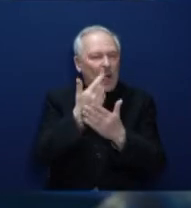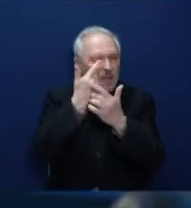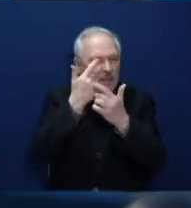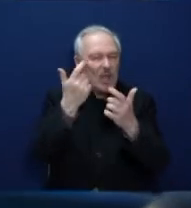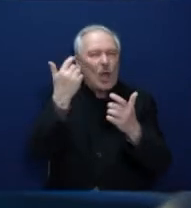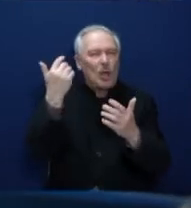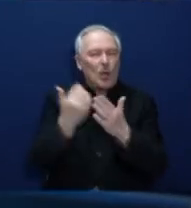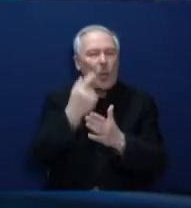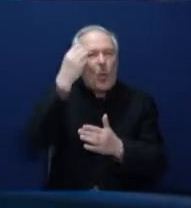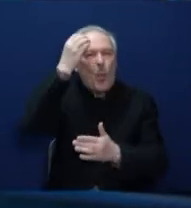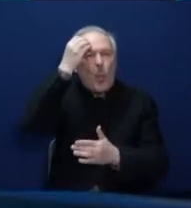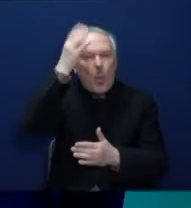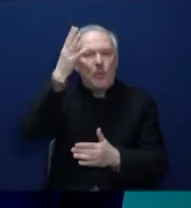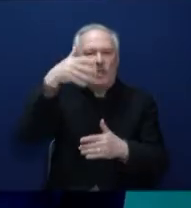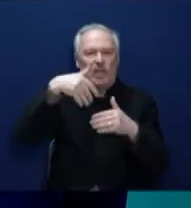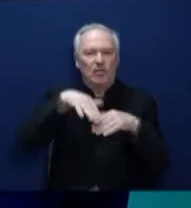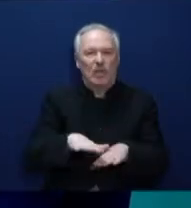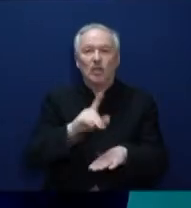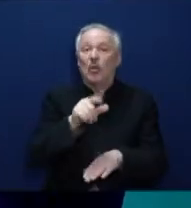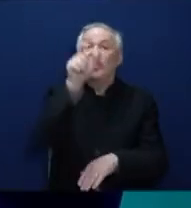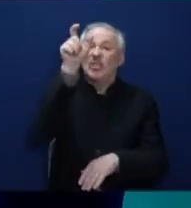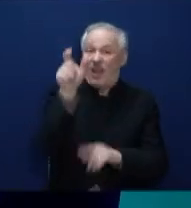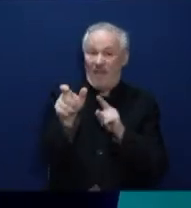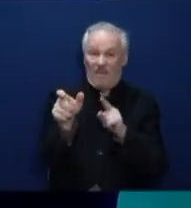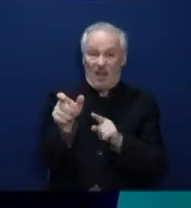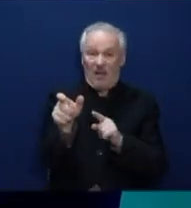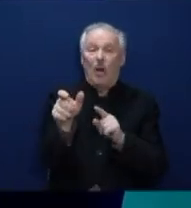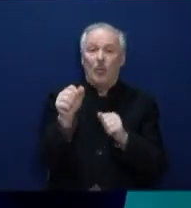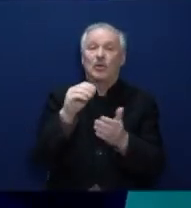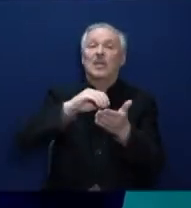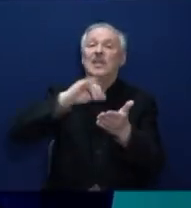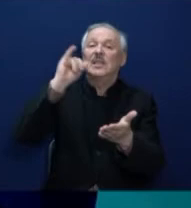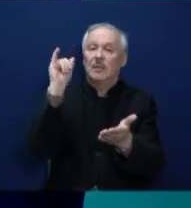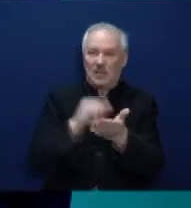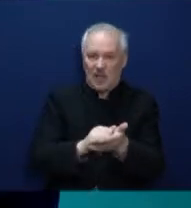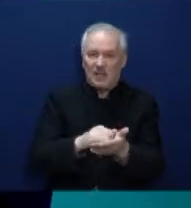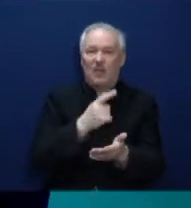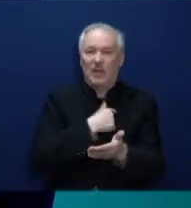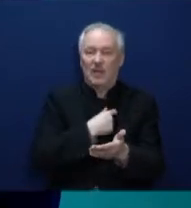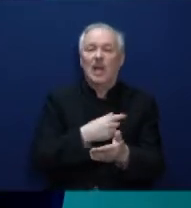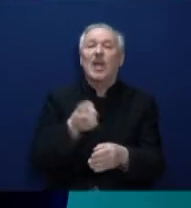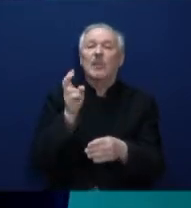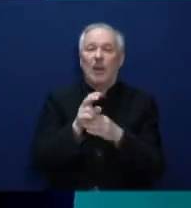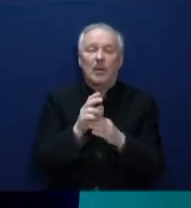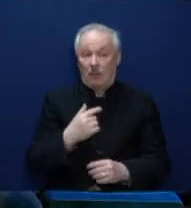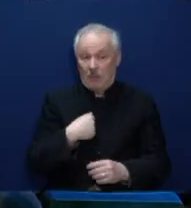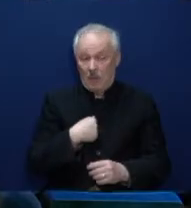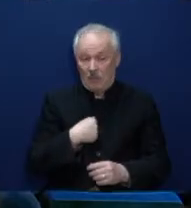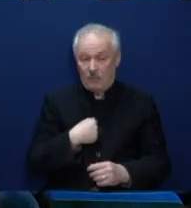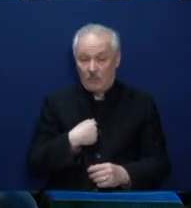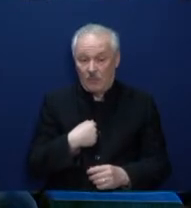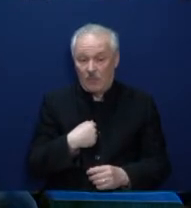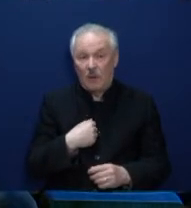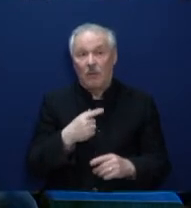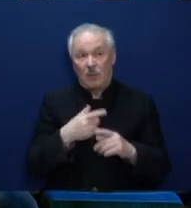того, чтобы человек мог и записаться в поликлинику, и попасть к узкому специалисту.